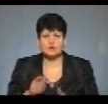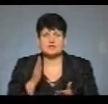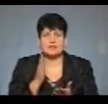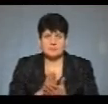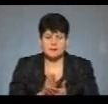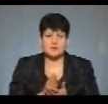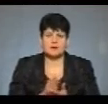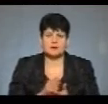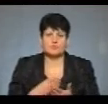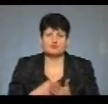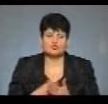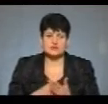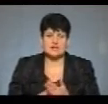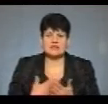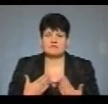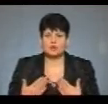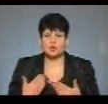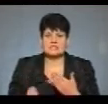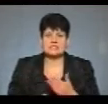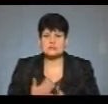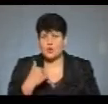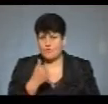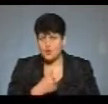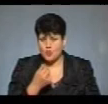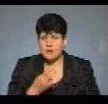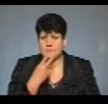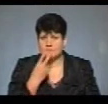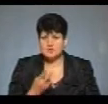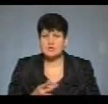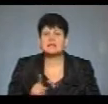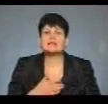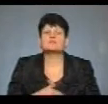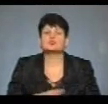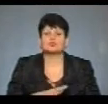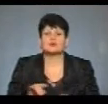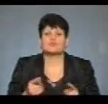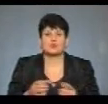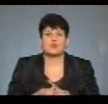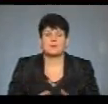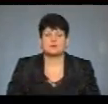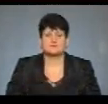міжбюджетні відносини з нового року, як, в принципі, передбачалося, для чого й були створені ці громади.